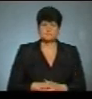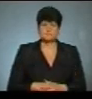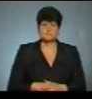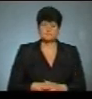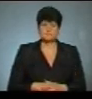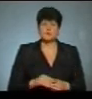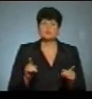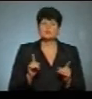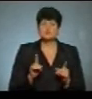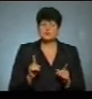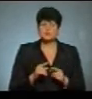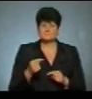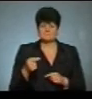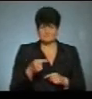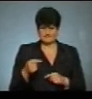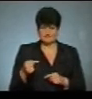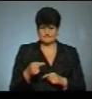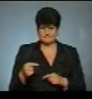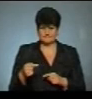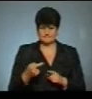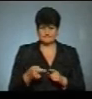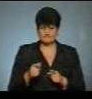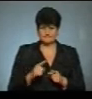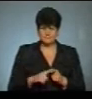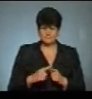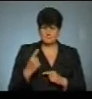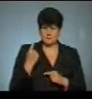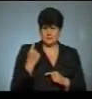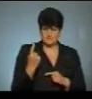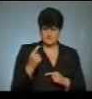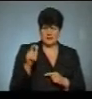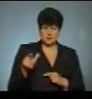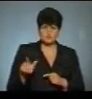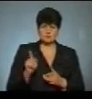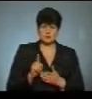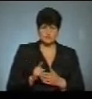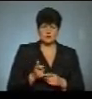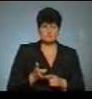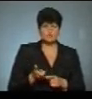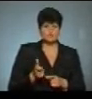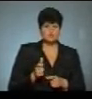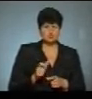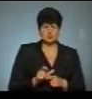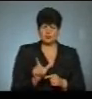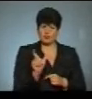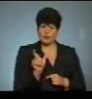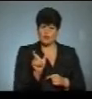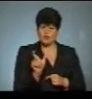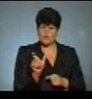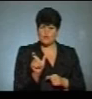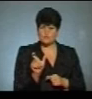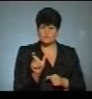Ну, щодо негативу, то перше, люди змушені в дуже короткий